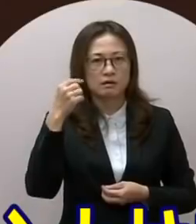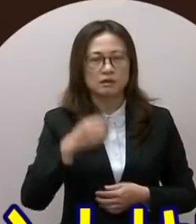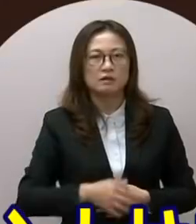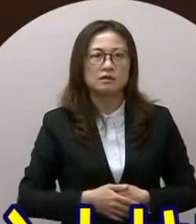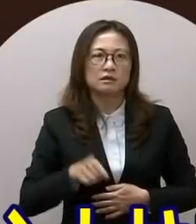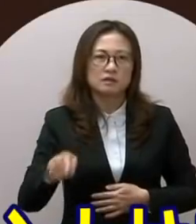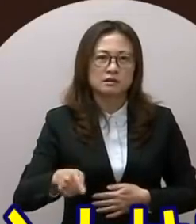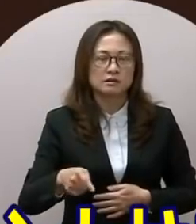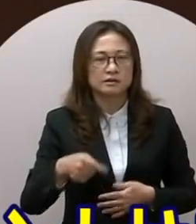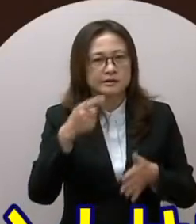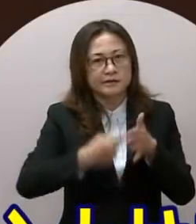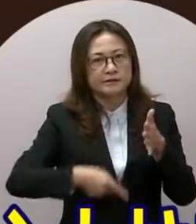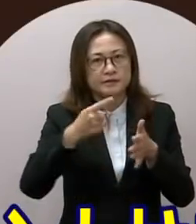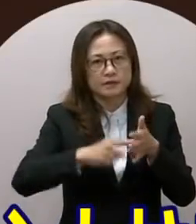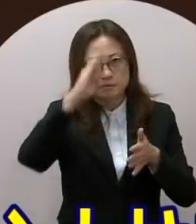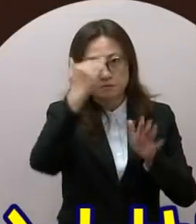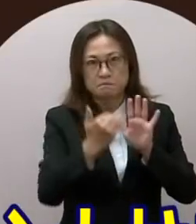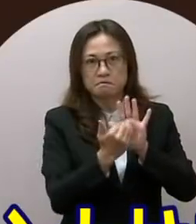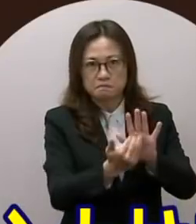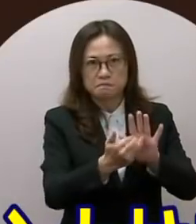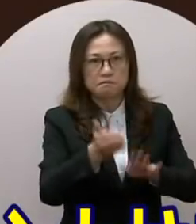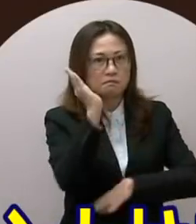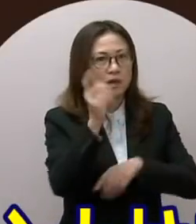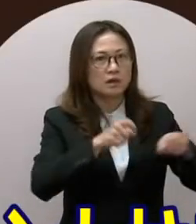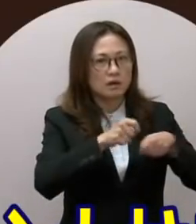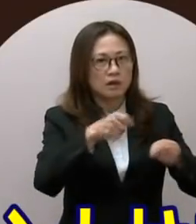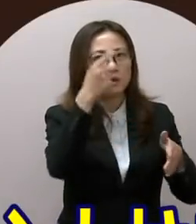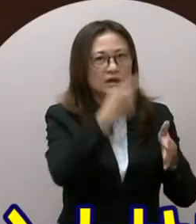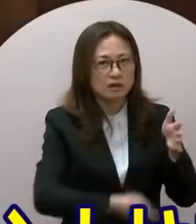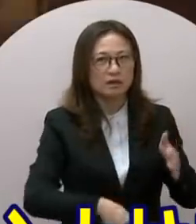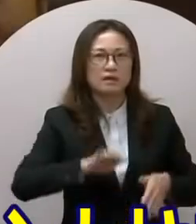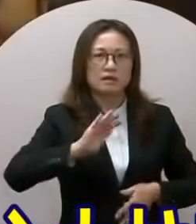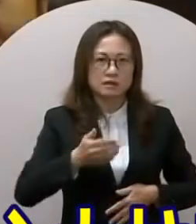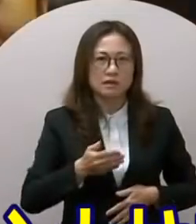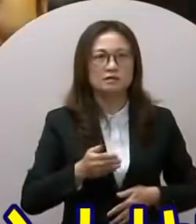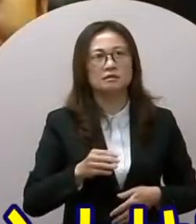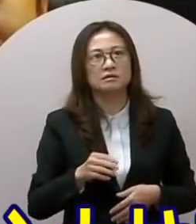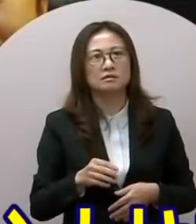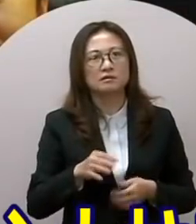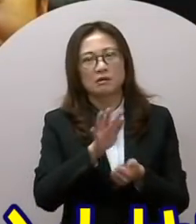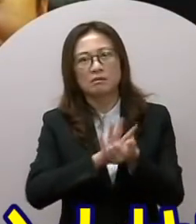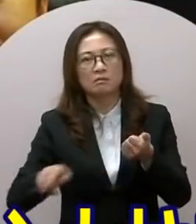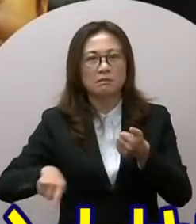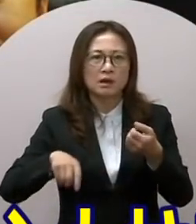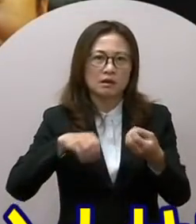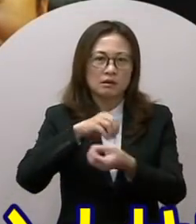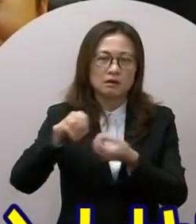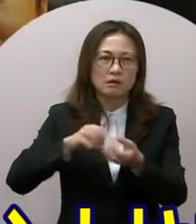政策就如此紊乱，难道是指挥中心都太忙了吗？